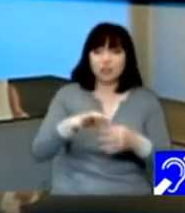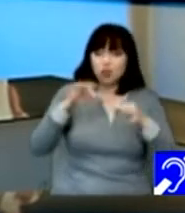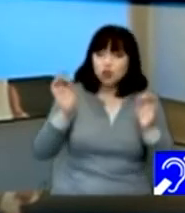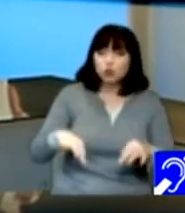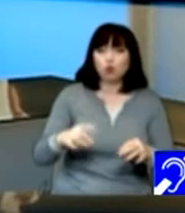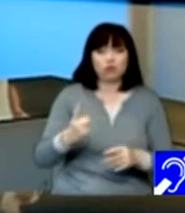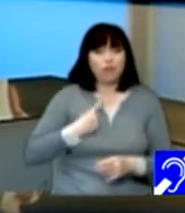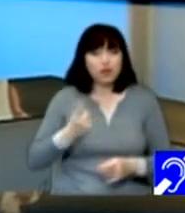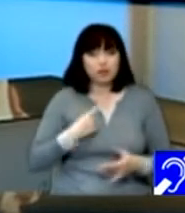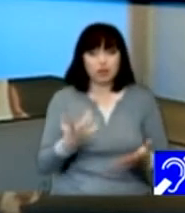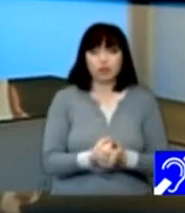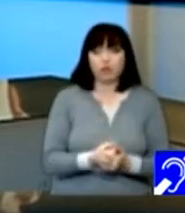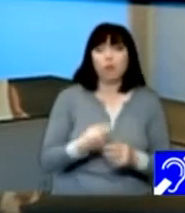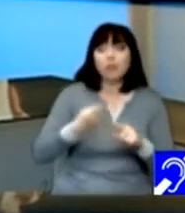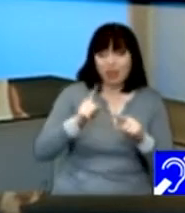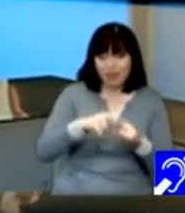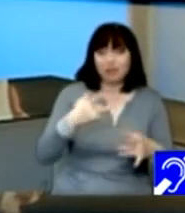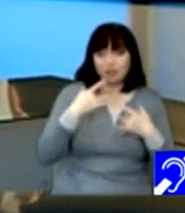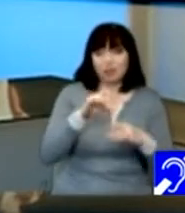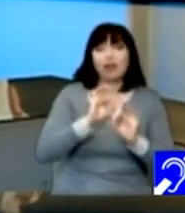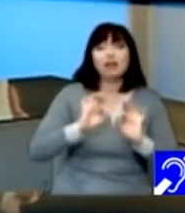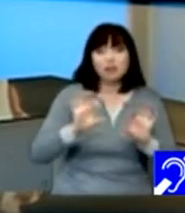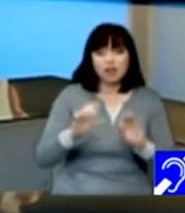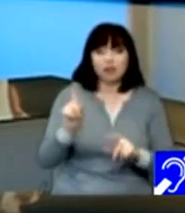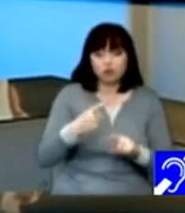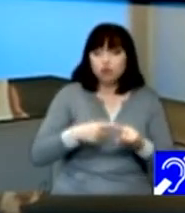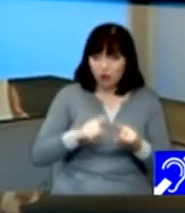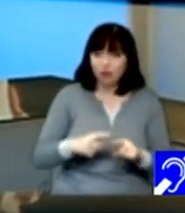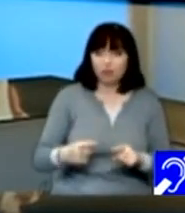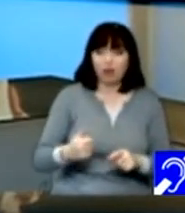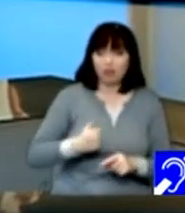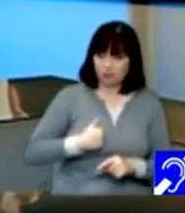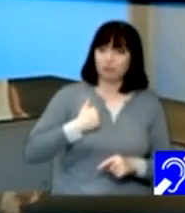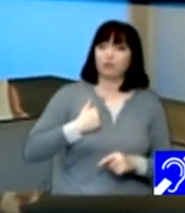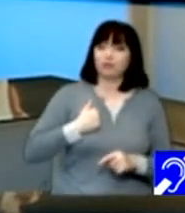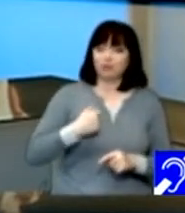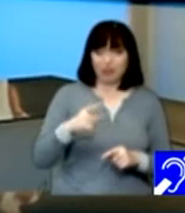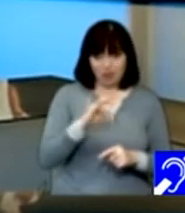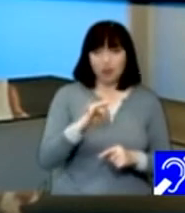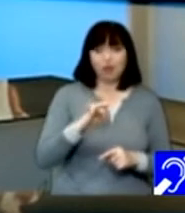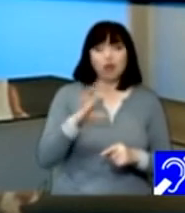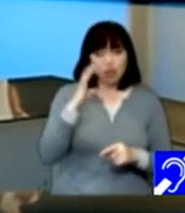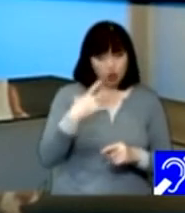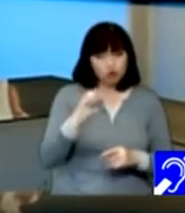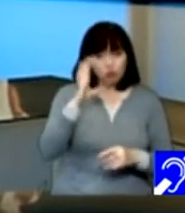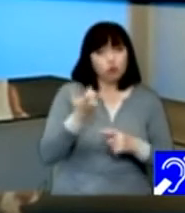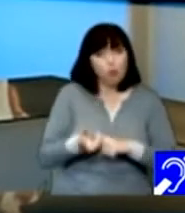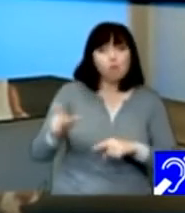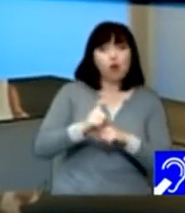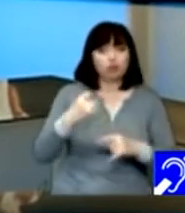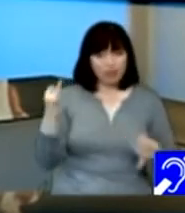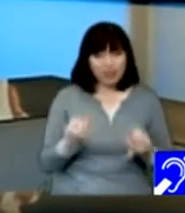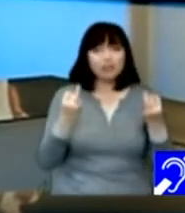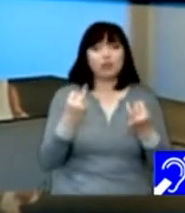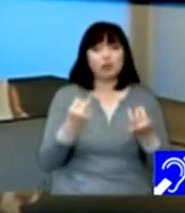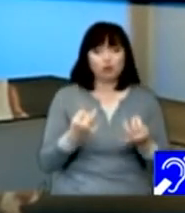profesională. Actorul Anatol Guzic mărturisește că această distincție este o onoare și va fi și mai motivat să muncească pentru